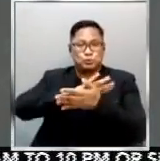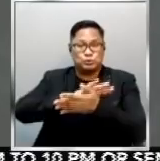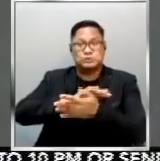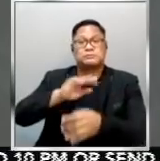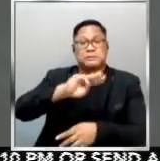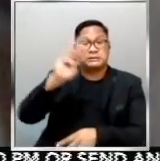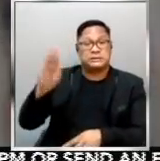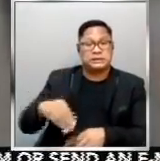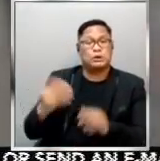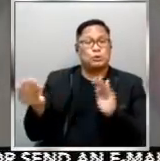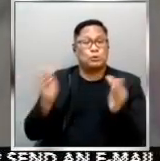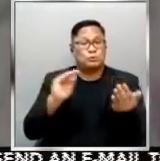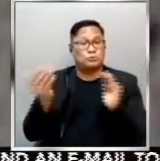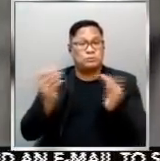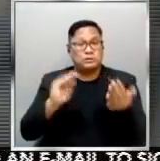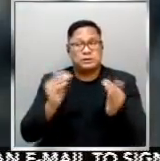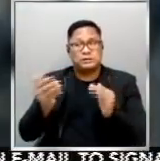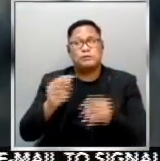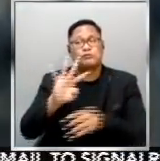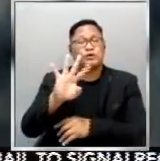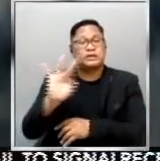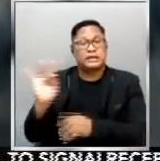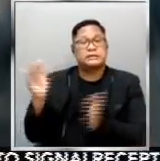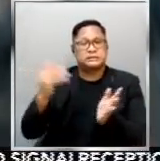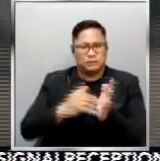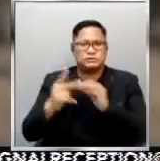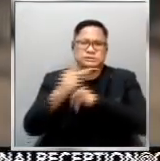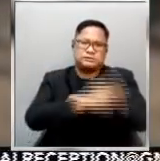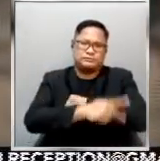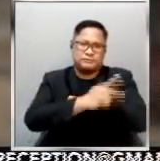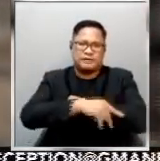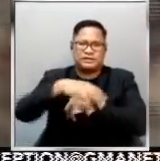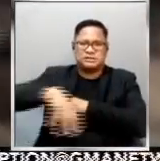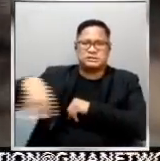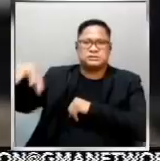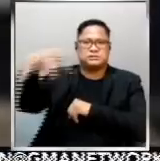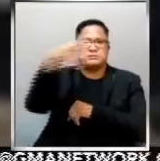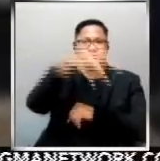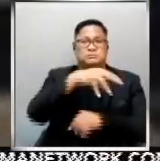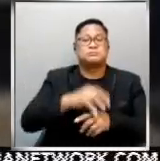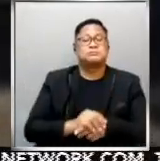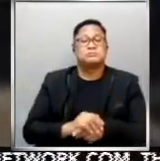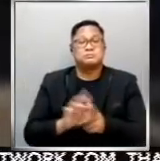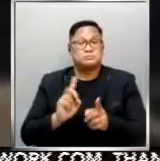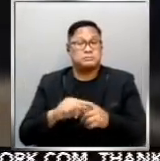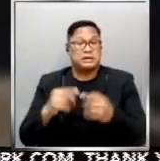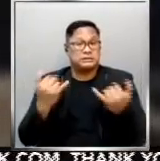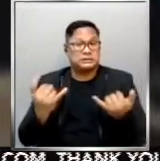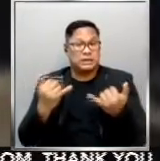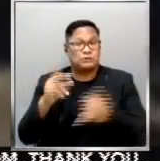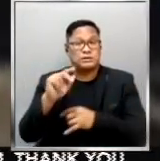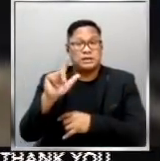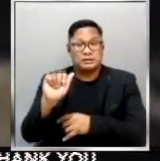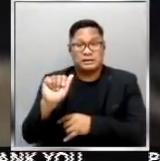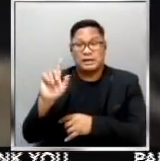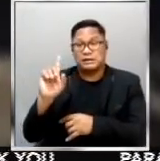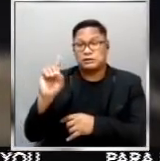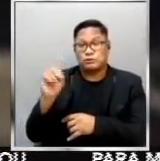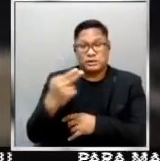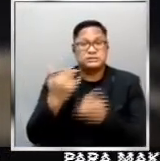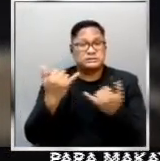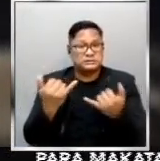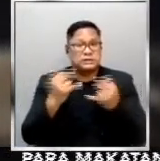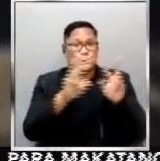sa mahigit 48,000 lang sa mga probinsya. Pero base sa datos ng Department of Health na pinag-aralan ng GMA News